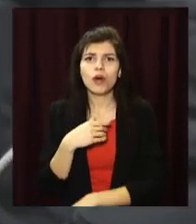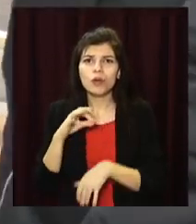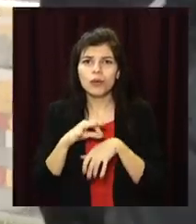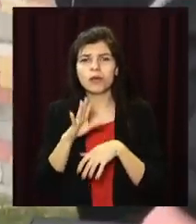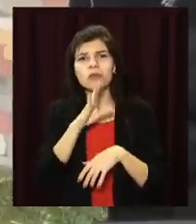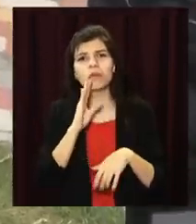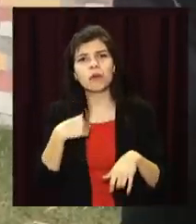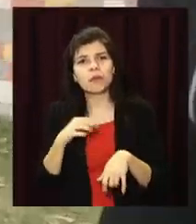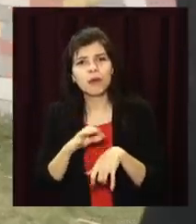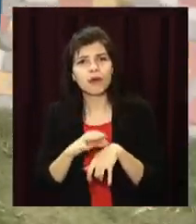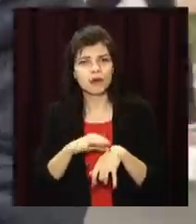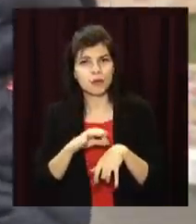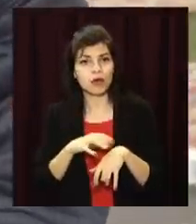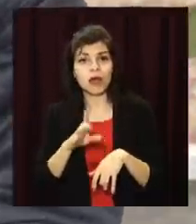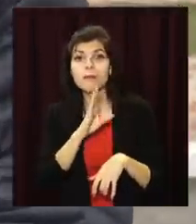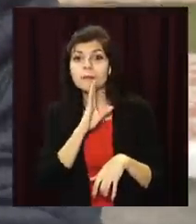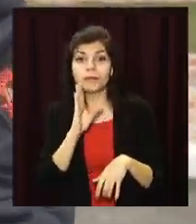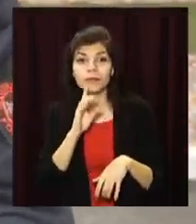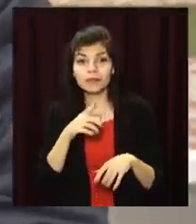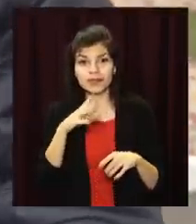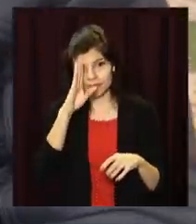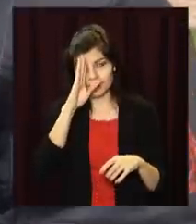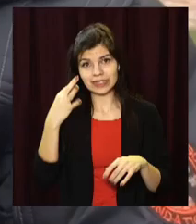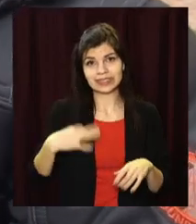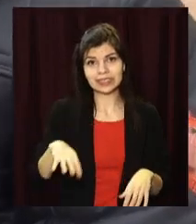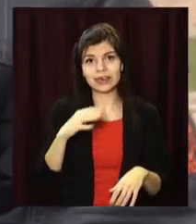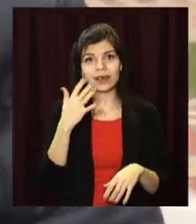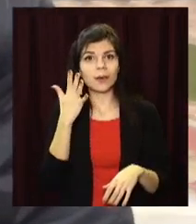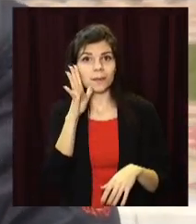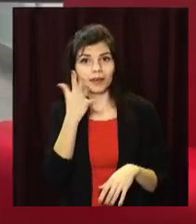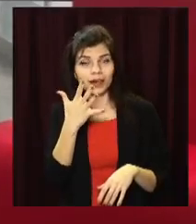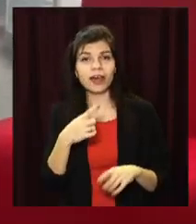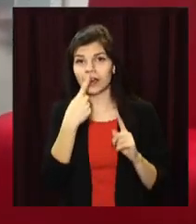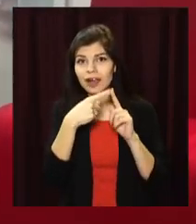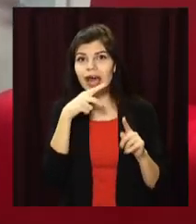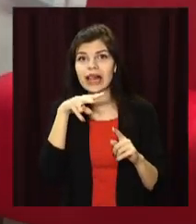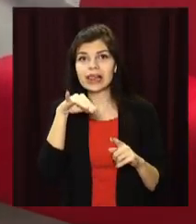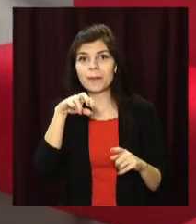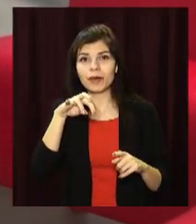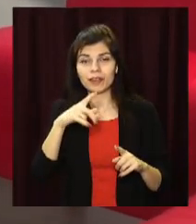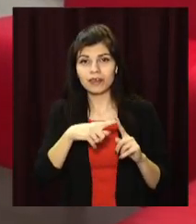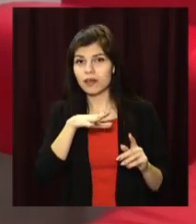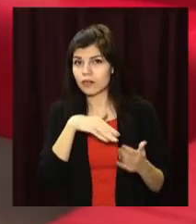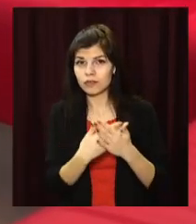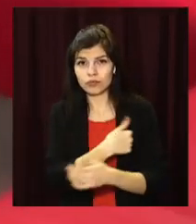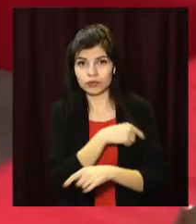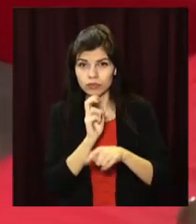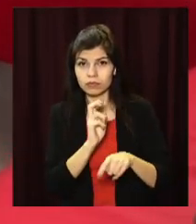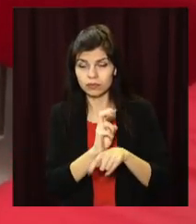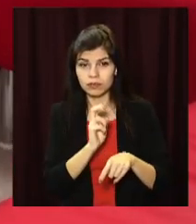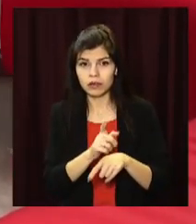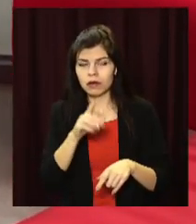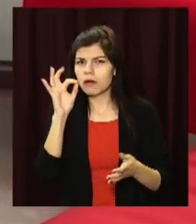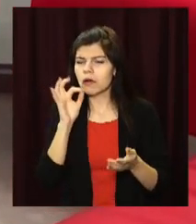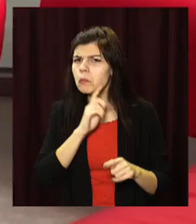– мати 5-річного Микити. З липня вони з сином постійні відвідувачі лікарень. Микита став кволим вмить. Правильний діагноз не